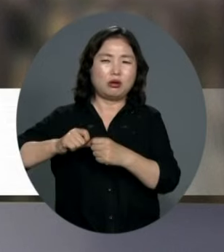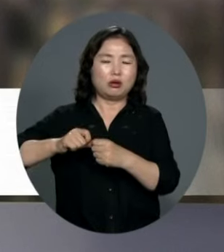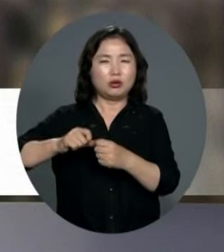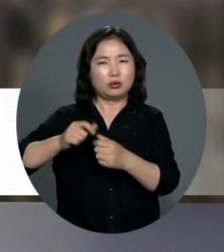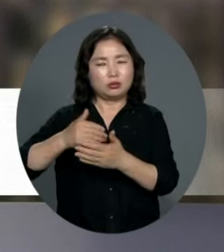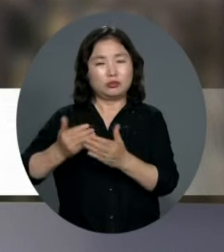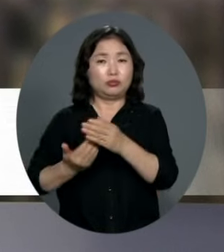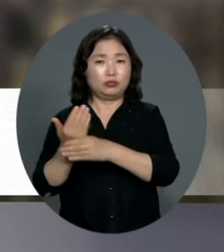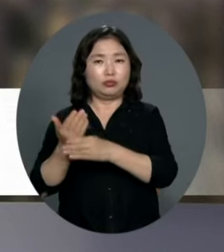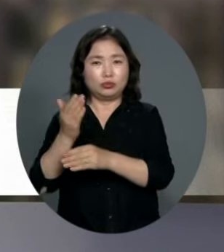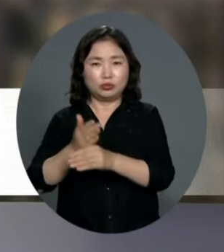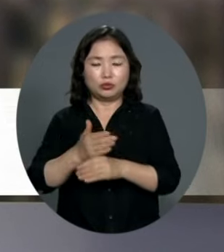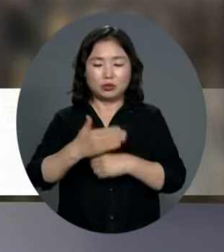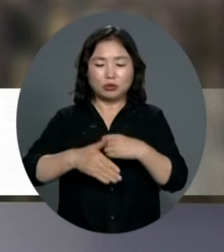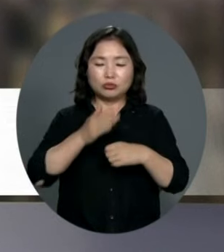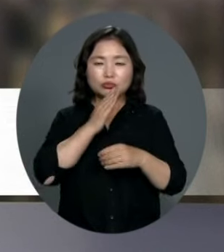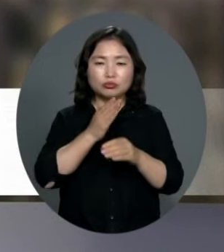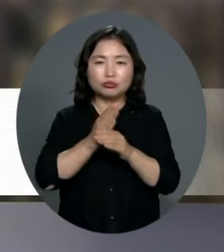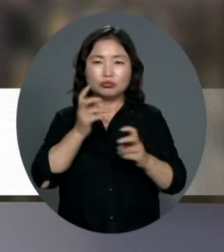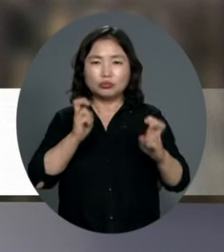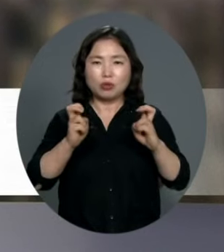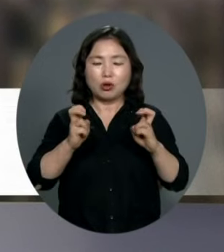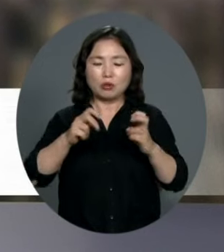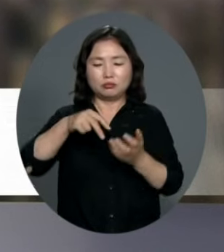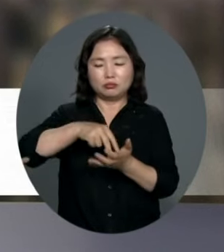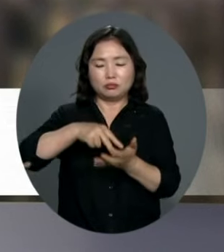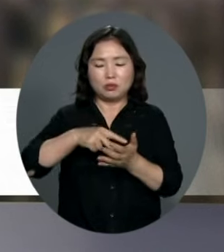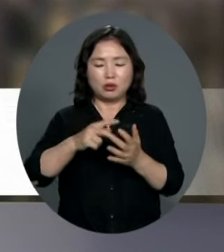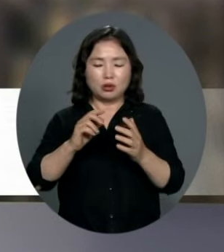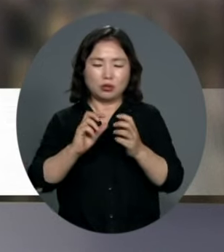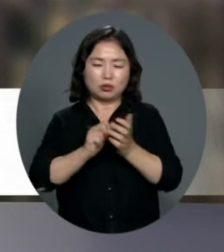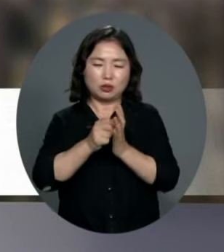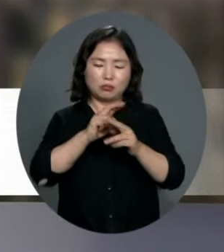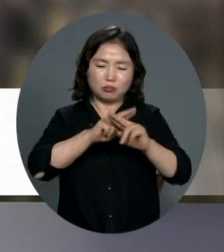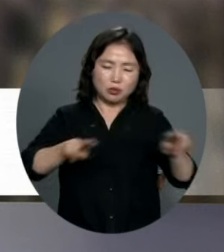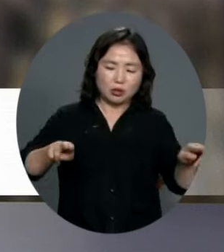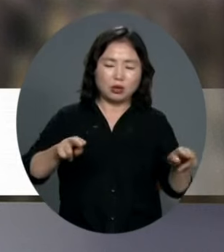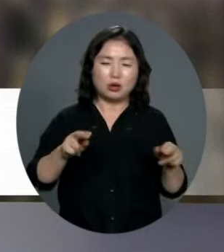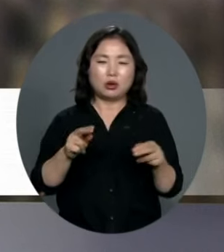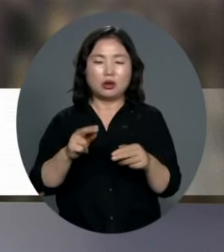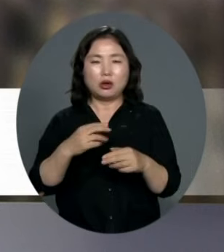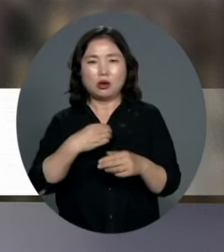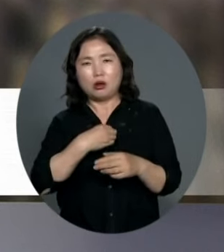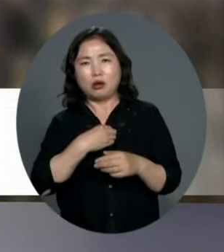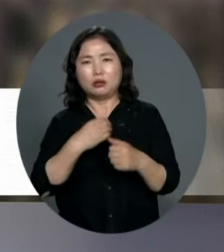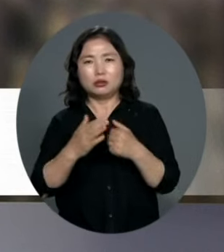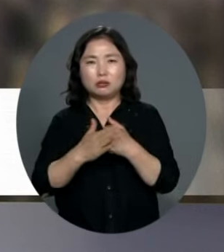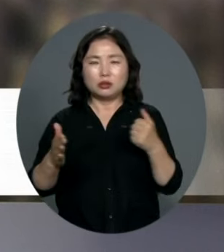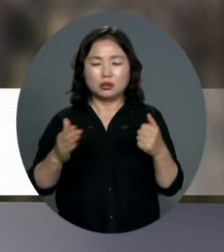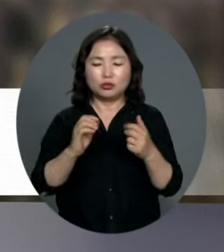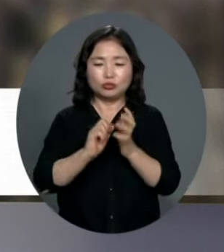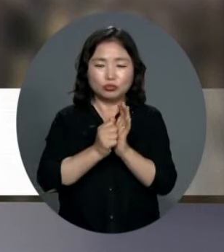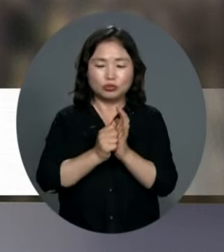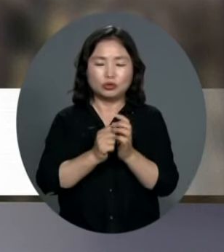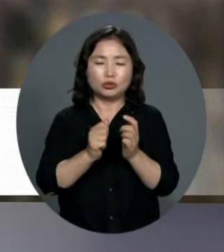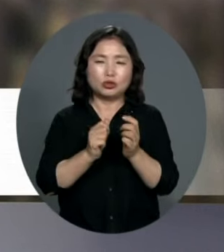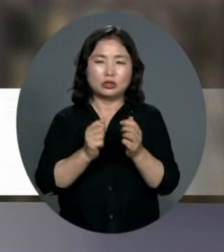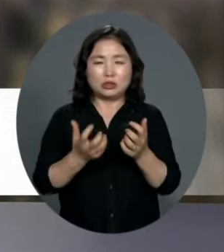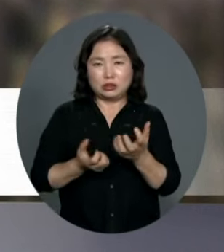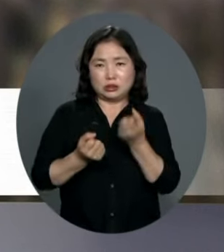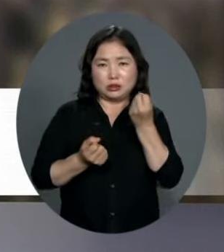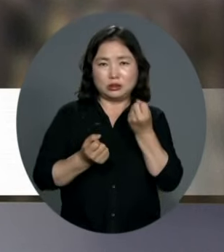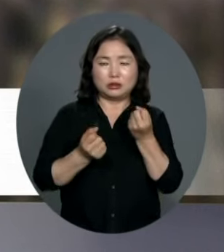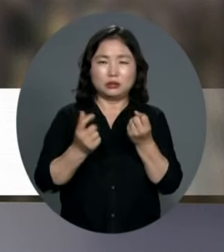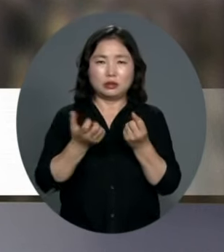한 중소기업은 이 때문에 상장 폐지 위기에 몰리자 주주들이 직접 경영권 확보에 나섰습니다. 도근엽 기자가